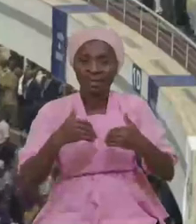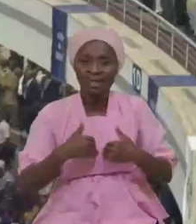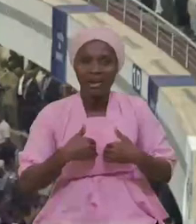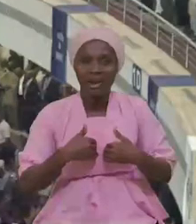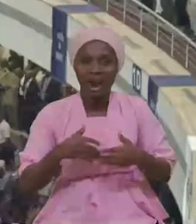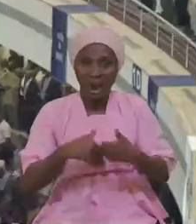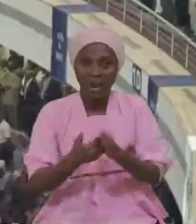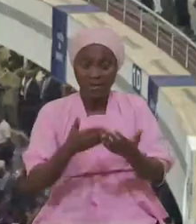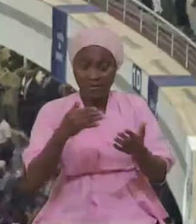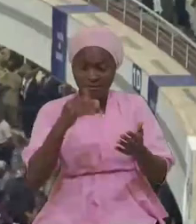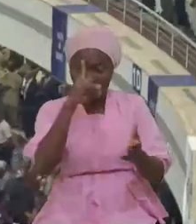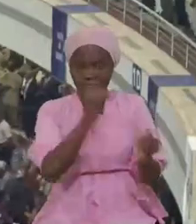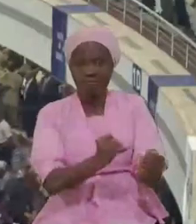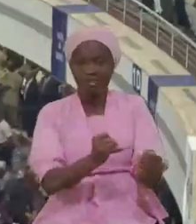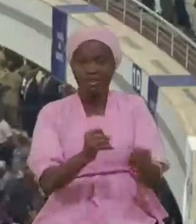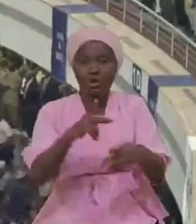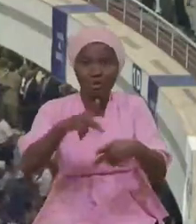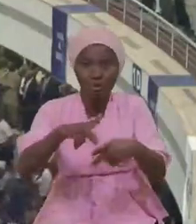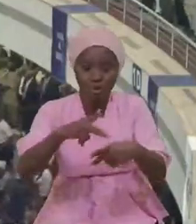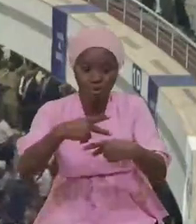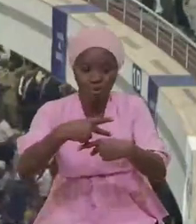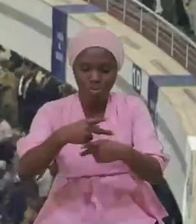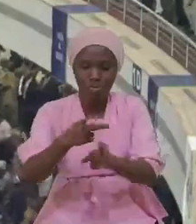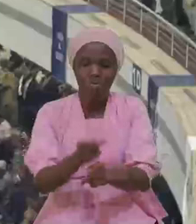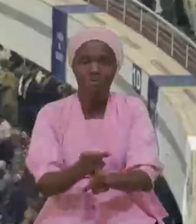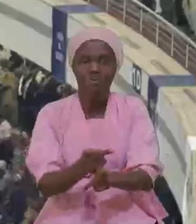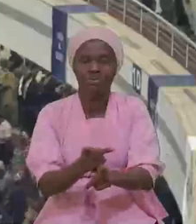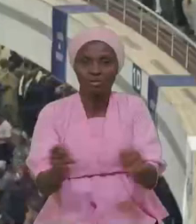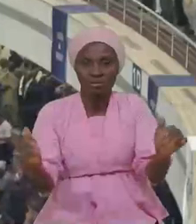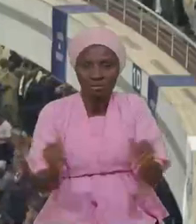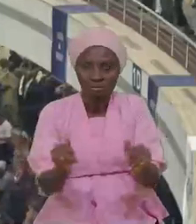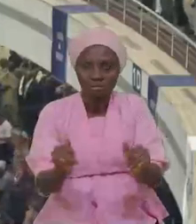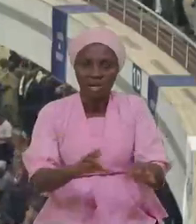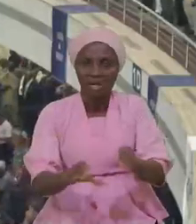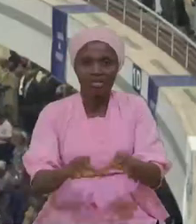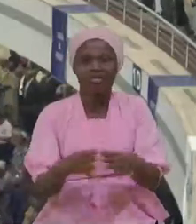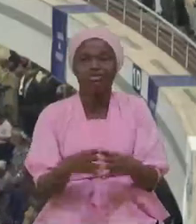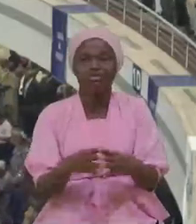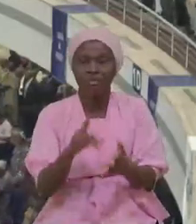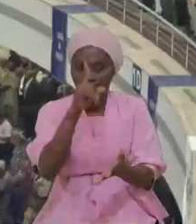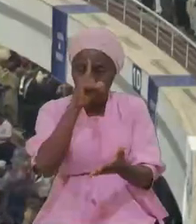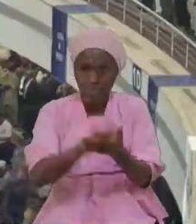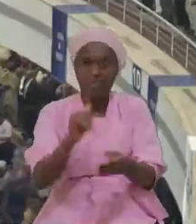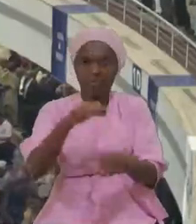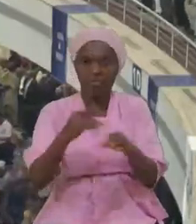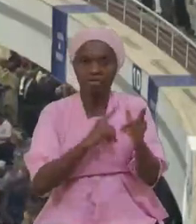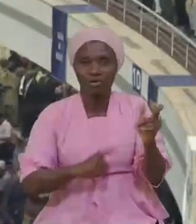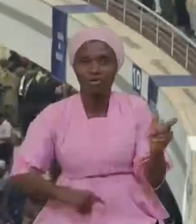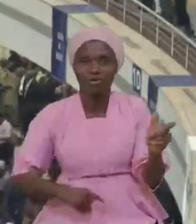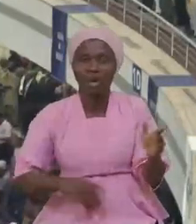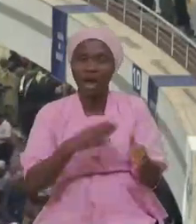La foi produit des actions correspondantes. Crois au Seigneur et tu